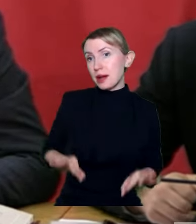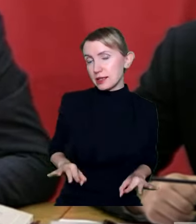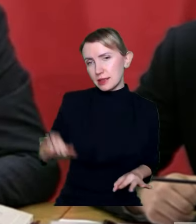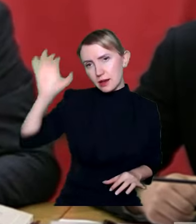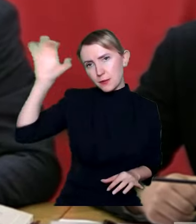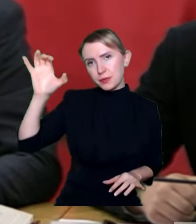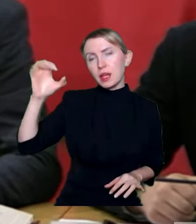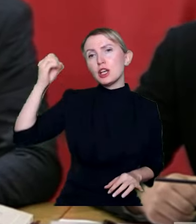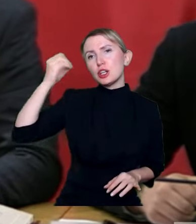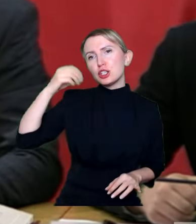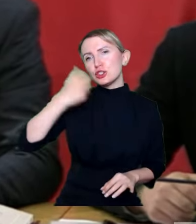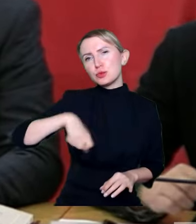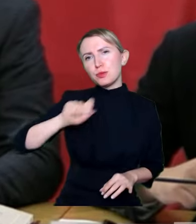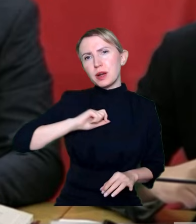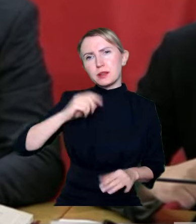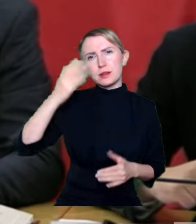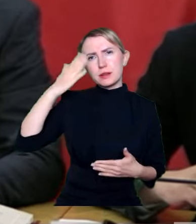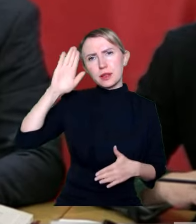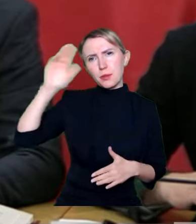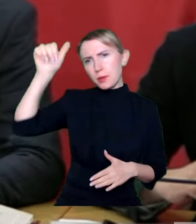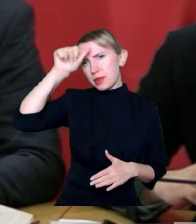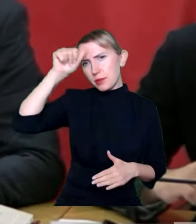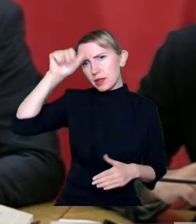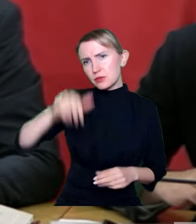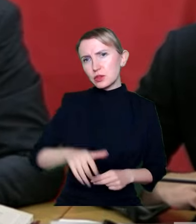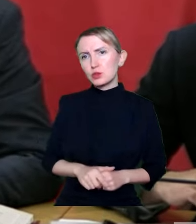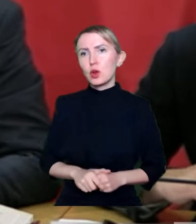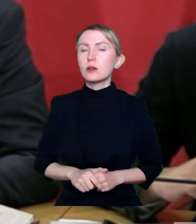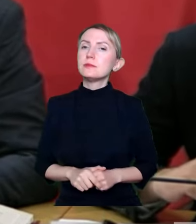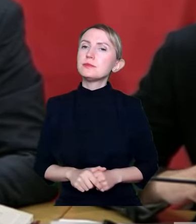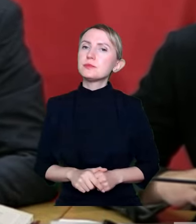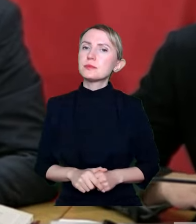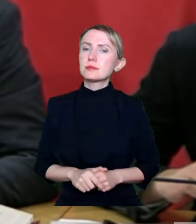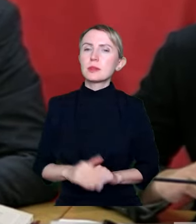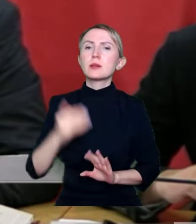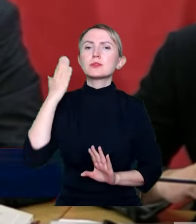Hiszpana, którego nazwiska nie pomnę, bo pierwszy raz o nim słyszę przed chwilą od pana,